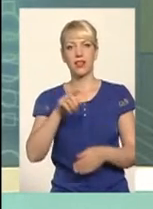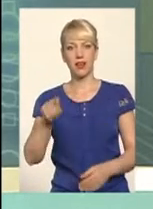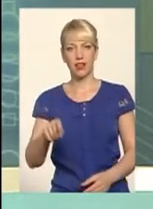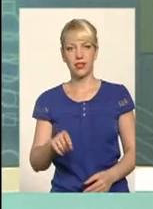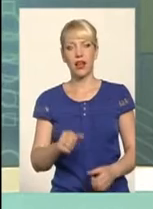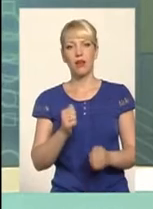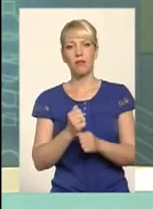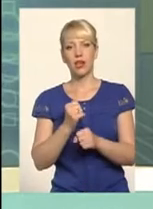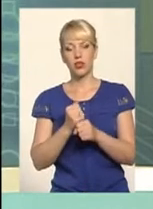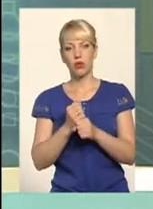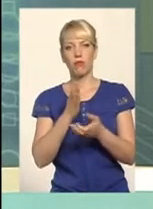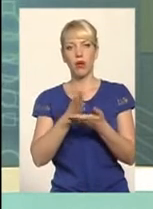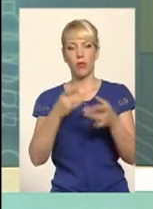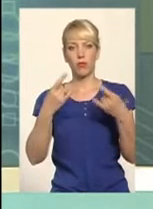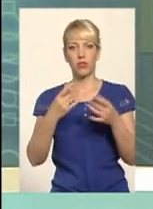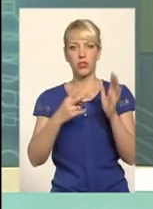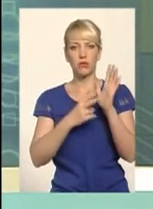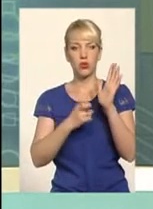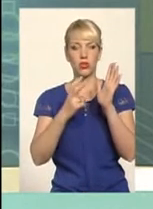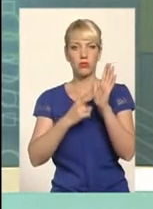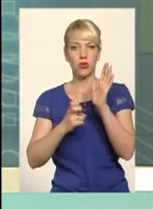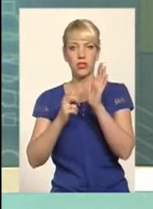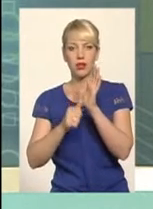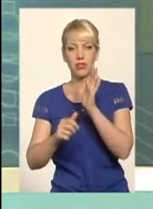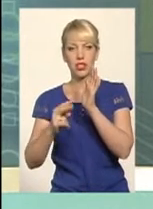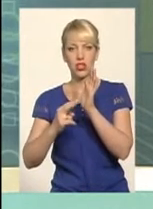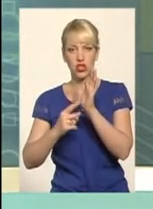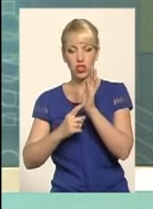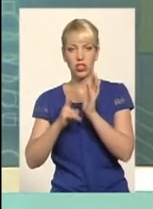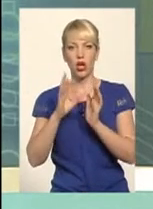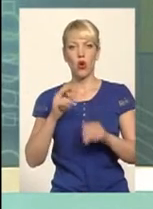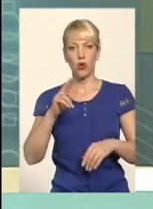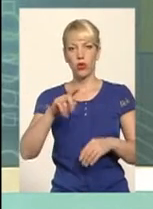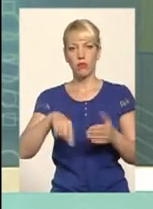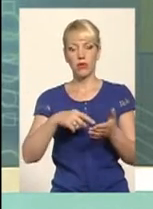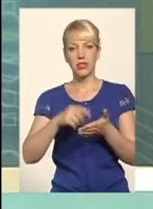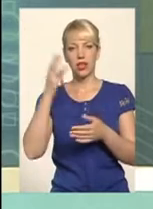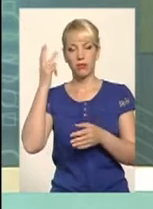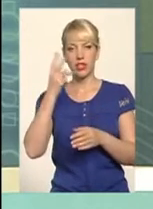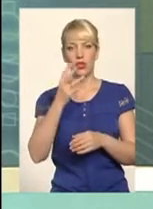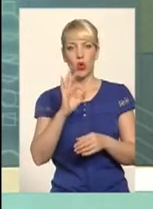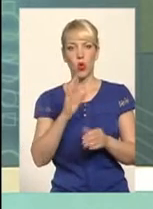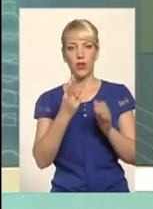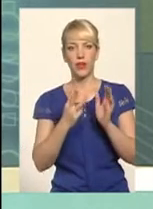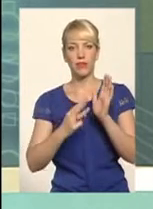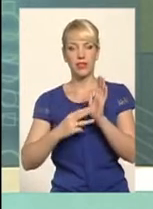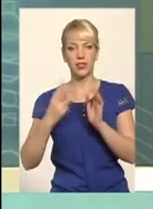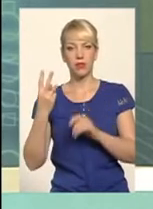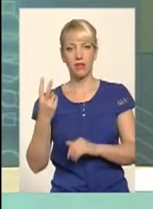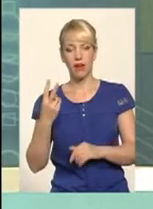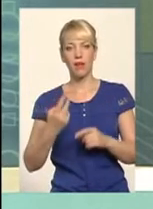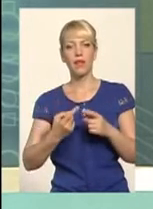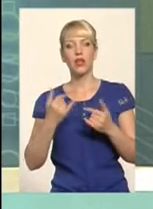ефірі, телефон для зв'язку незмінний 700-776, код міста Хмельницького 0382. Сьогодні у нас в